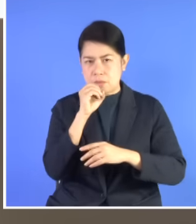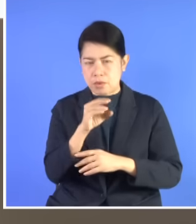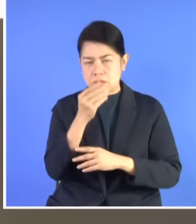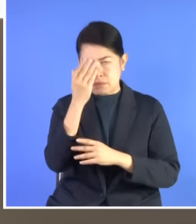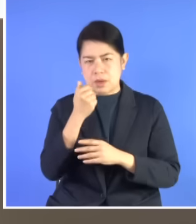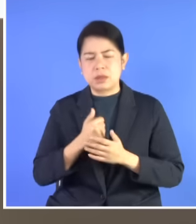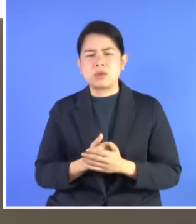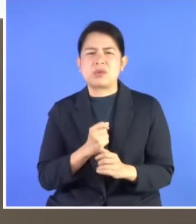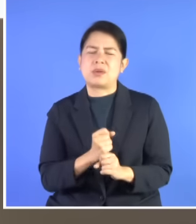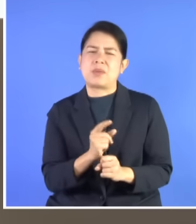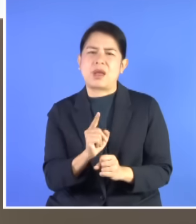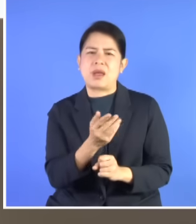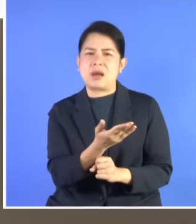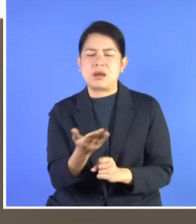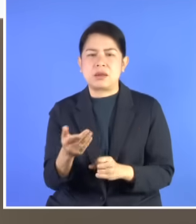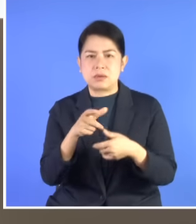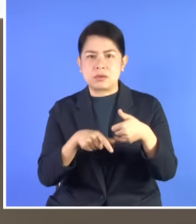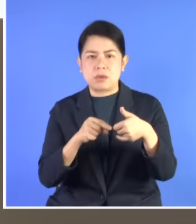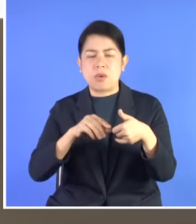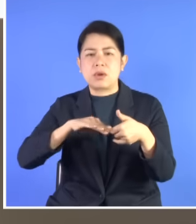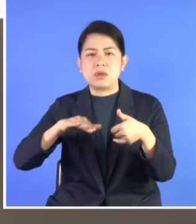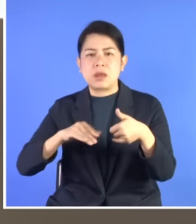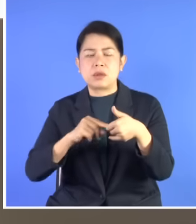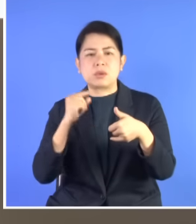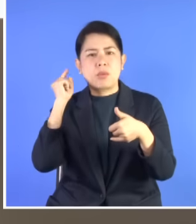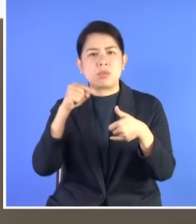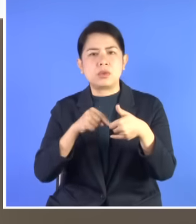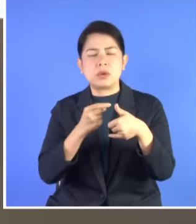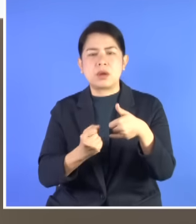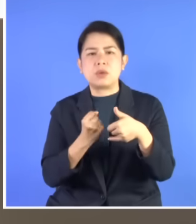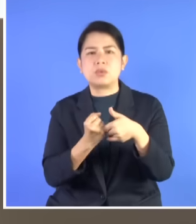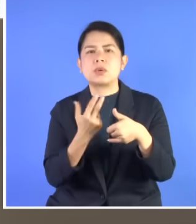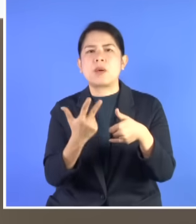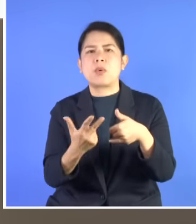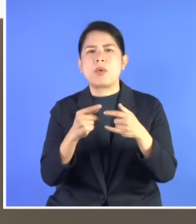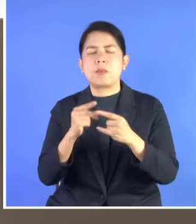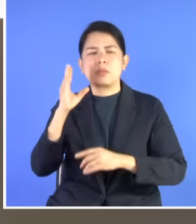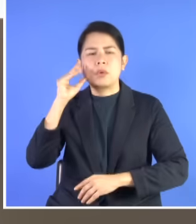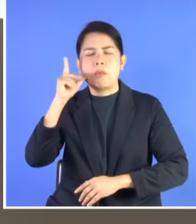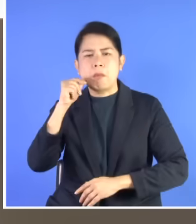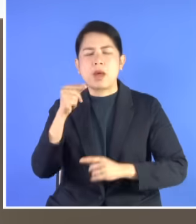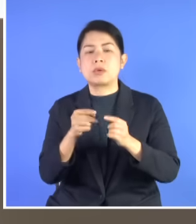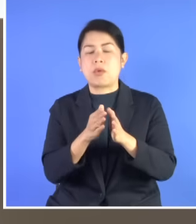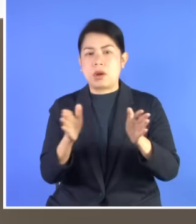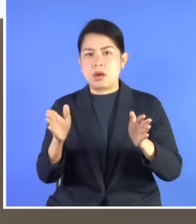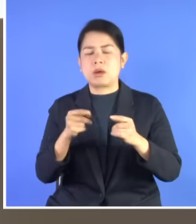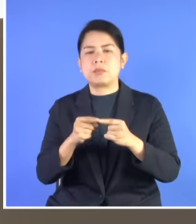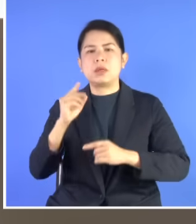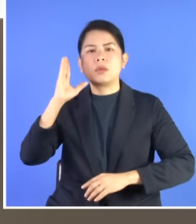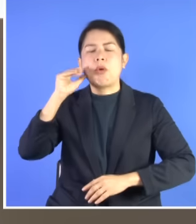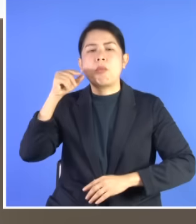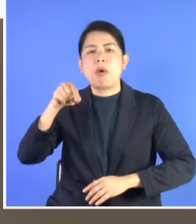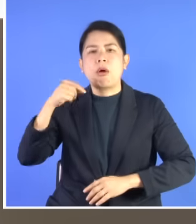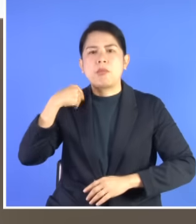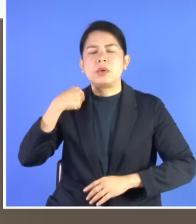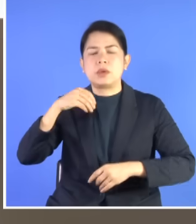ทำไงดีชีวิตเด็กผู้หญิงคนหนึ่งช่างอาภัพนักพ่อแม่เนี่ยแยกทางกันฝ่ายชายก็นำเนี่ยมาอาศัย